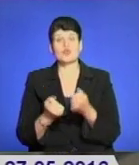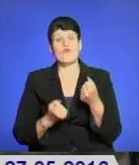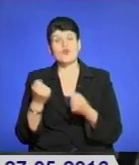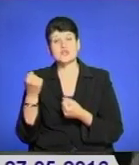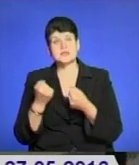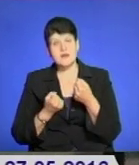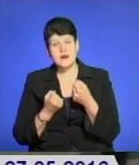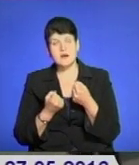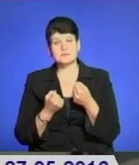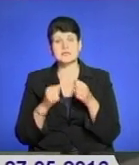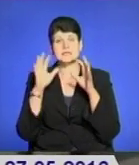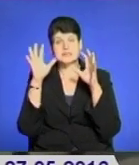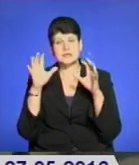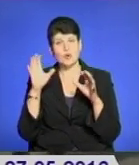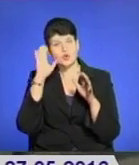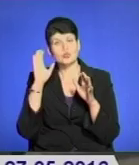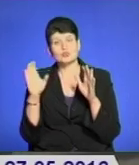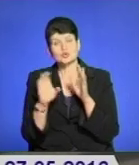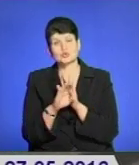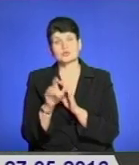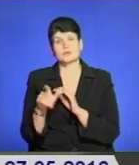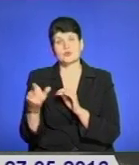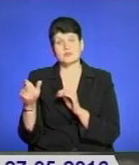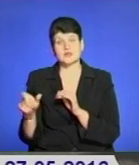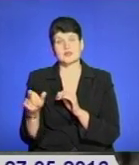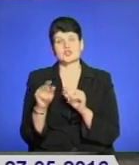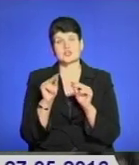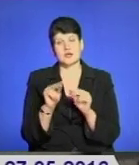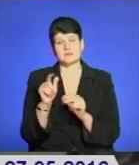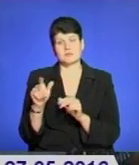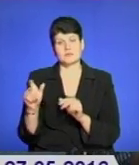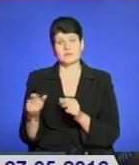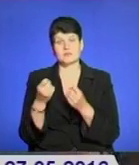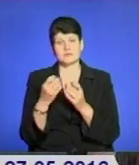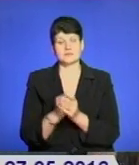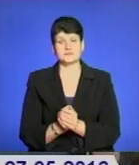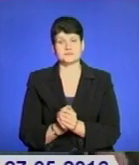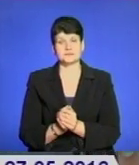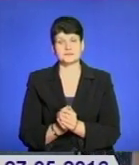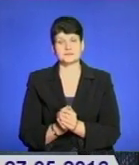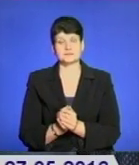водіями, я думаю, законопослушними громадянами, чемними людьми, просто чемними людьми.